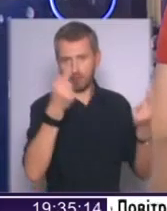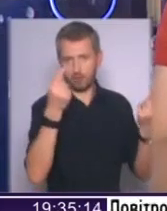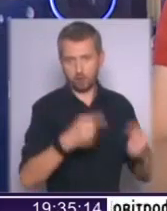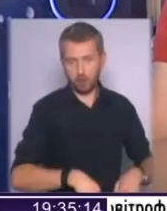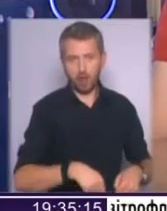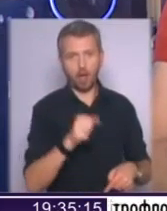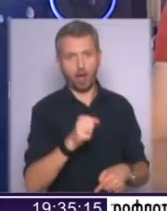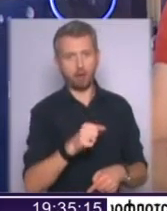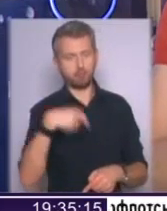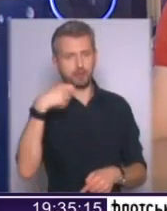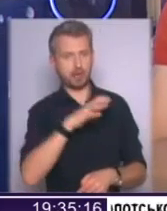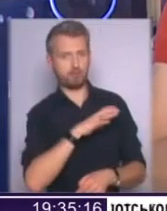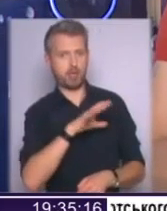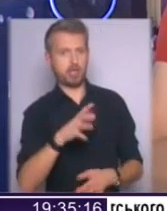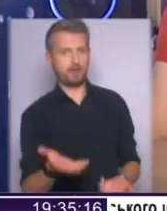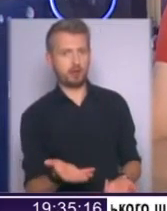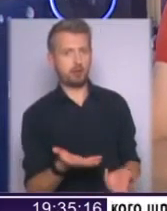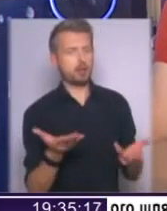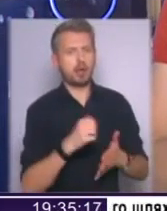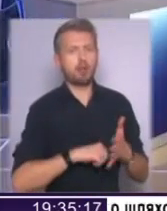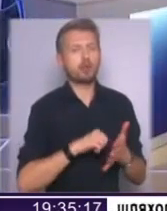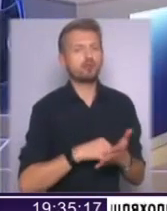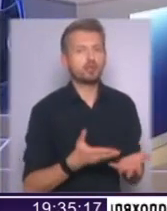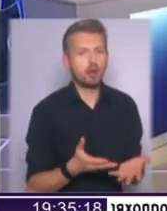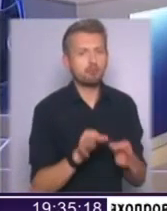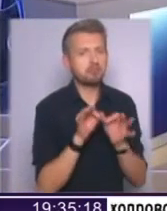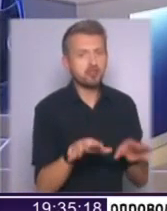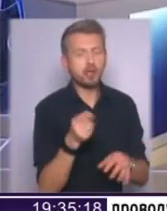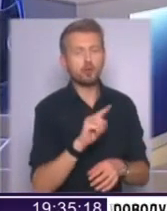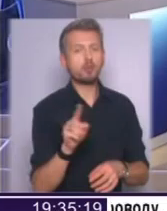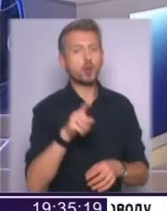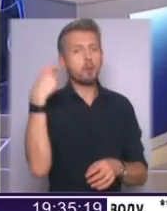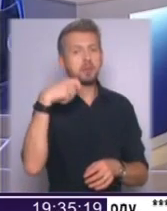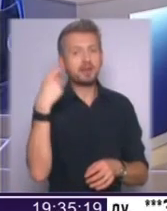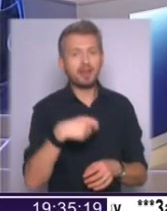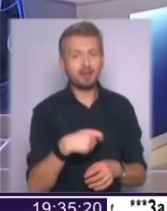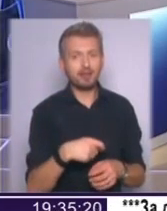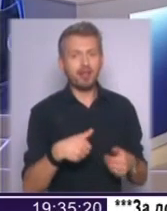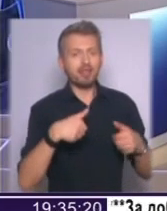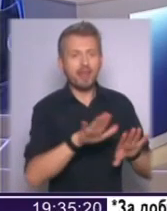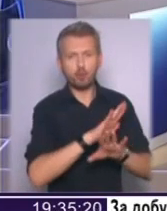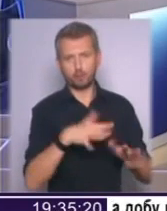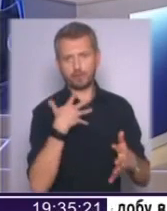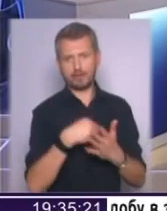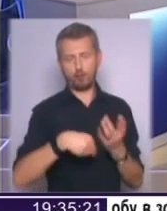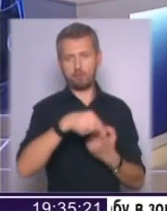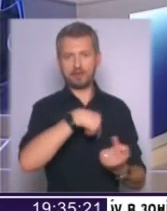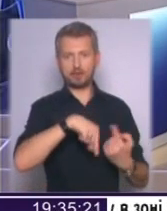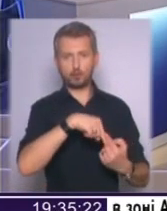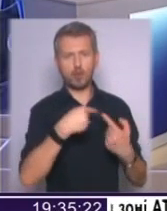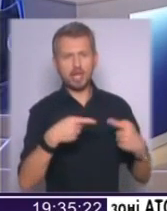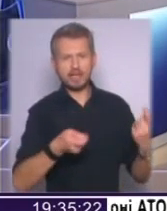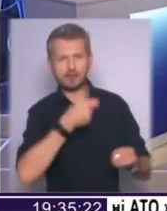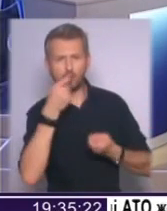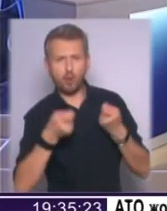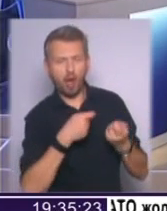Тобто, але яка причина цього? Причина в тому, що президент, на жаль, не позбувся свого бізнесу. І тому різні нюанси, різні